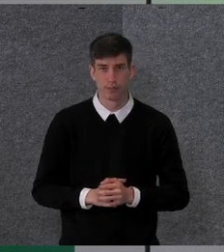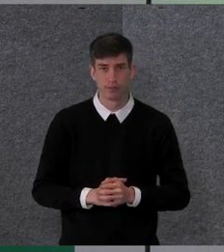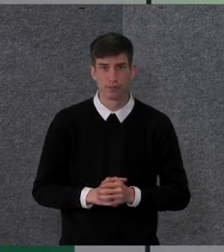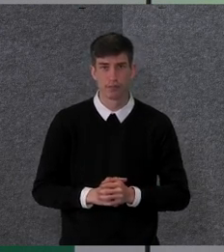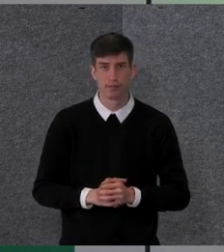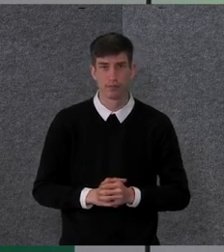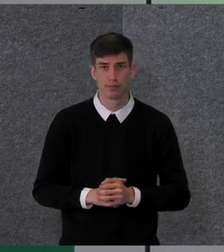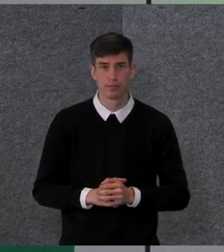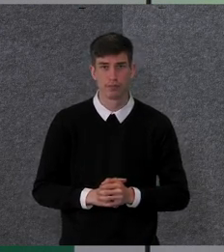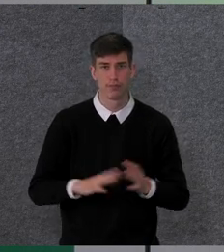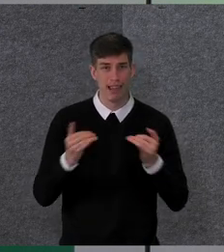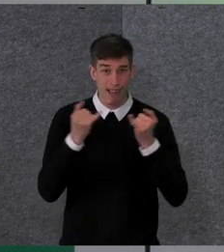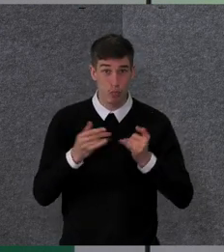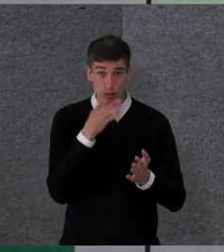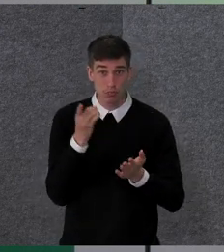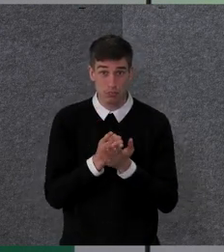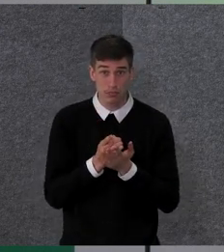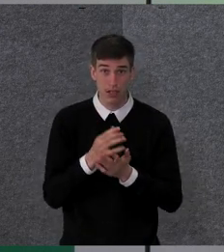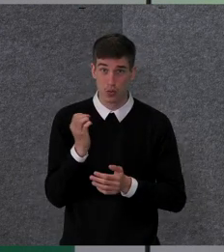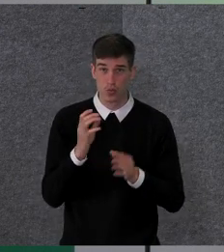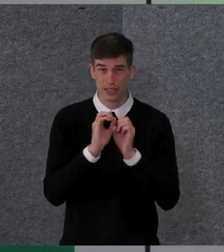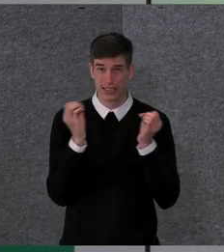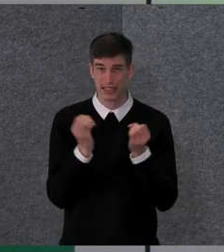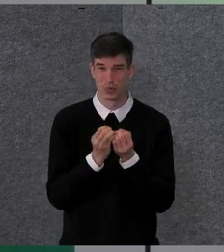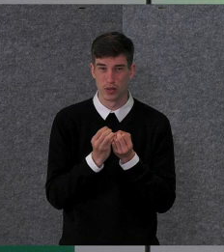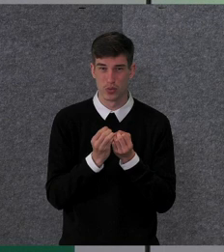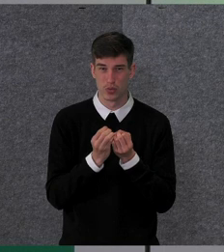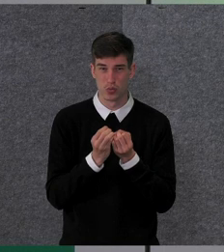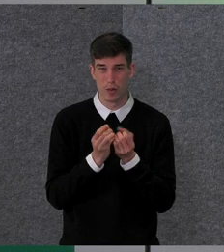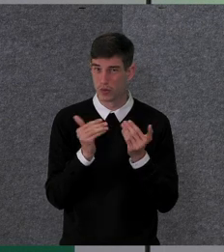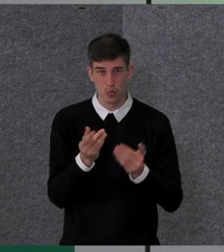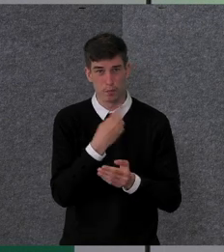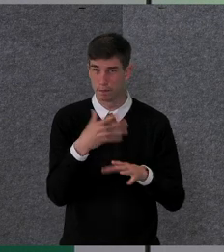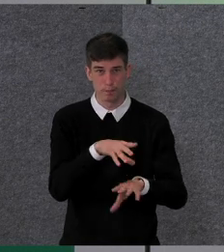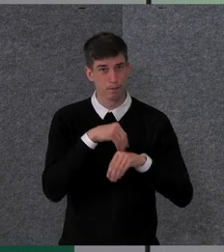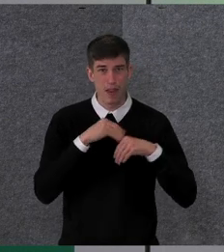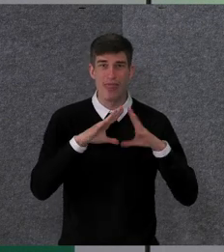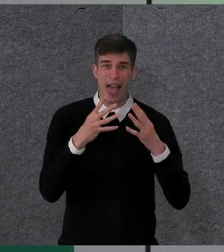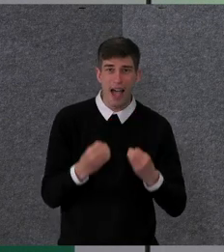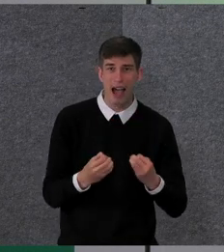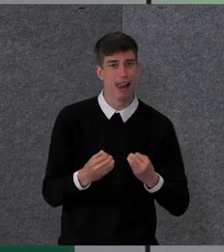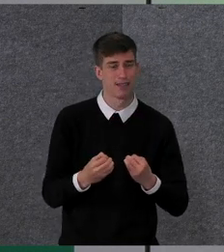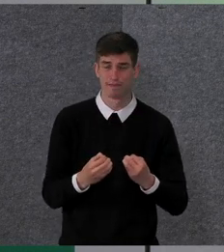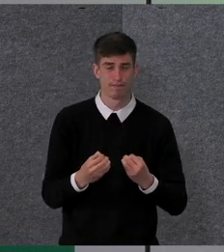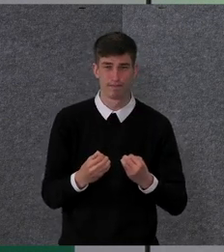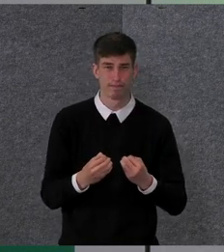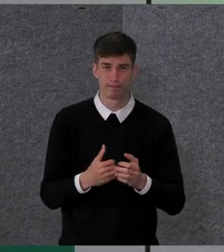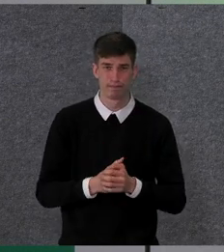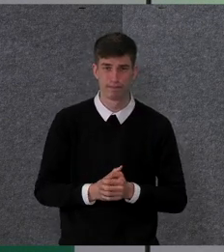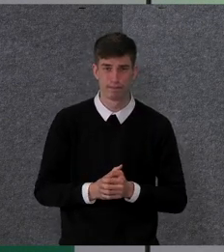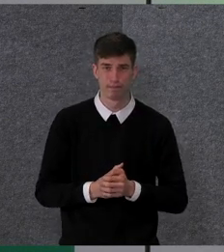Diese industrielle Abfertigung hat mittlerweile einen Zustand erreicht, der offensichtlich nicht mehr tragbar und nachhaltig ist. Dies wissen wir